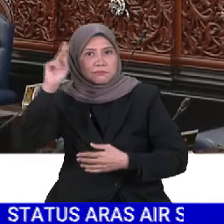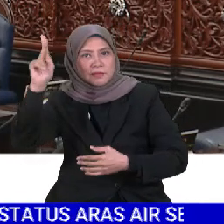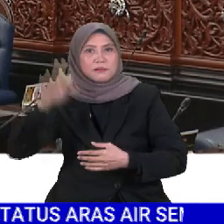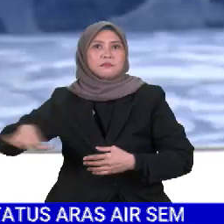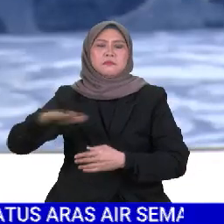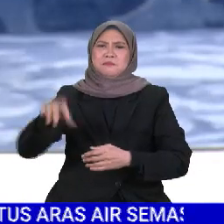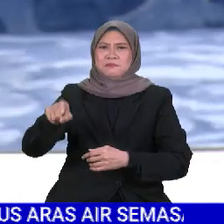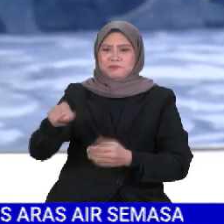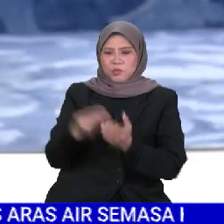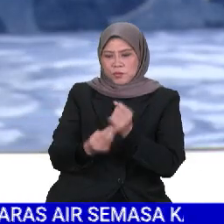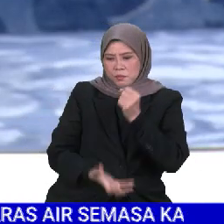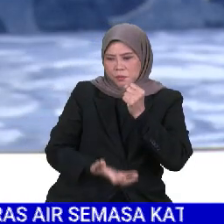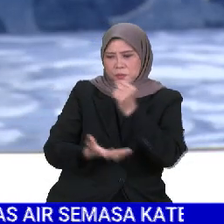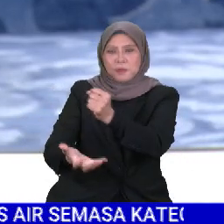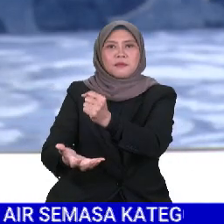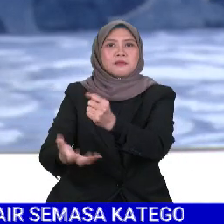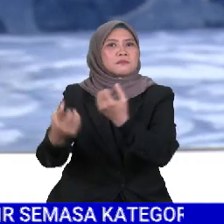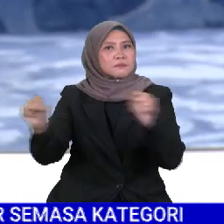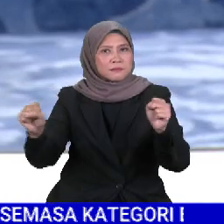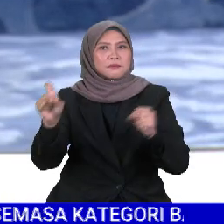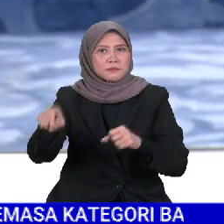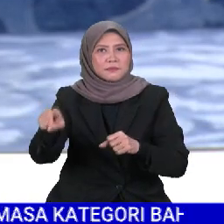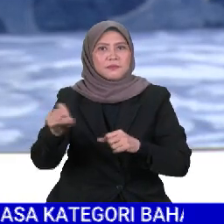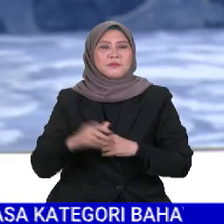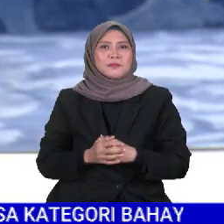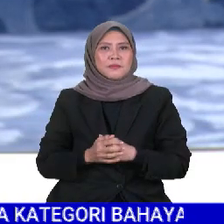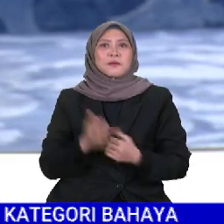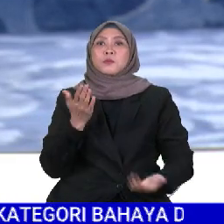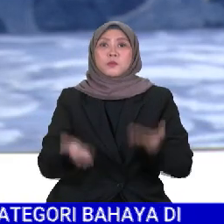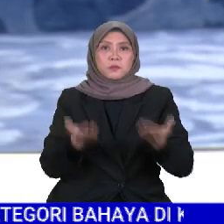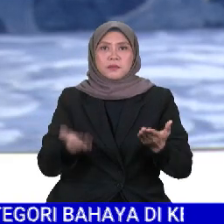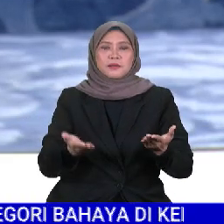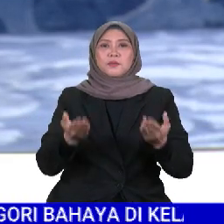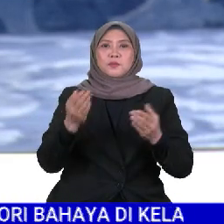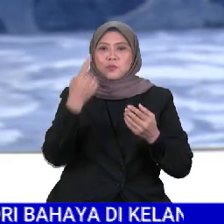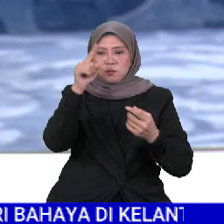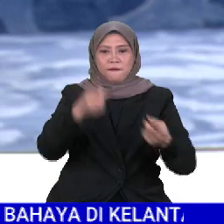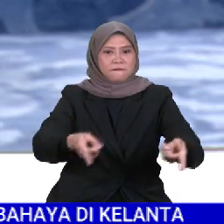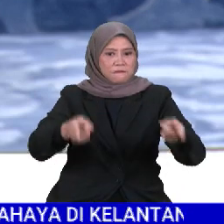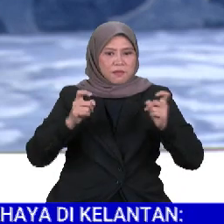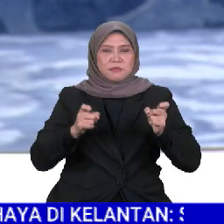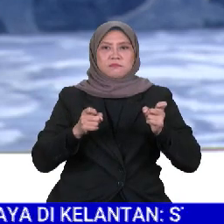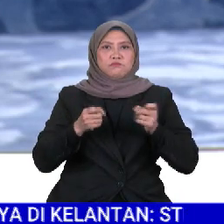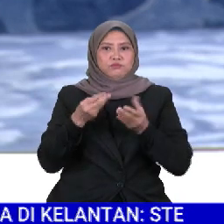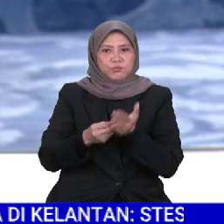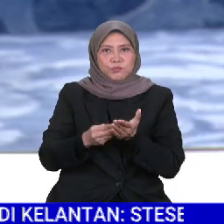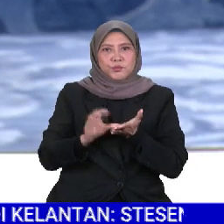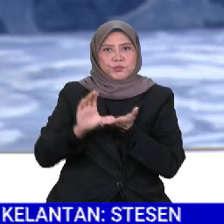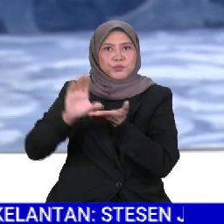segera, maka ada pertimbangan untuk menyegerakan dan